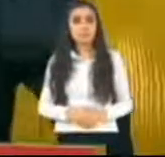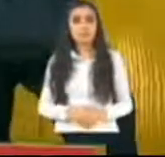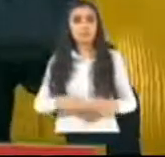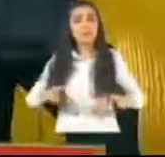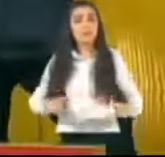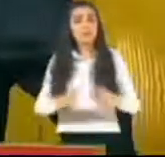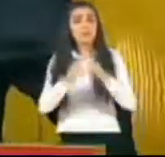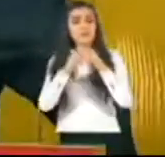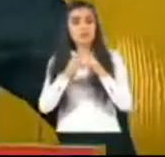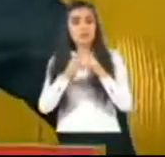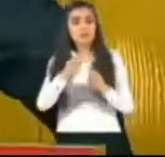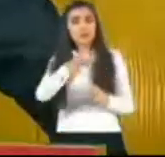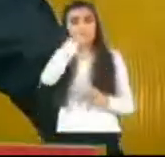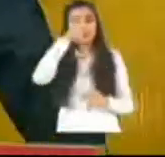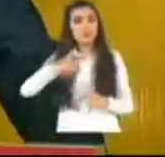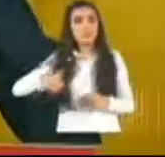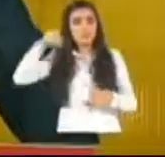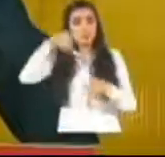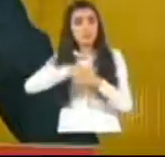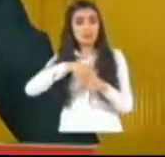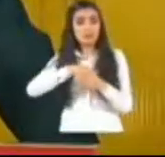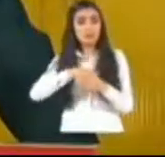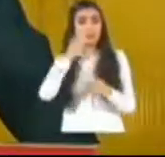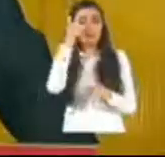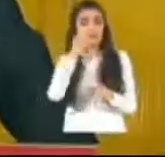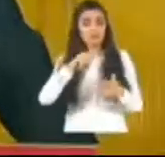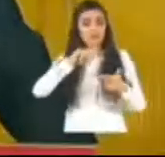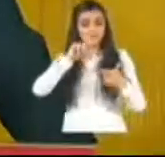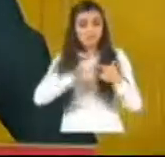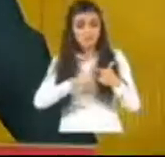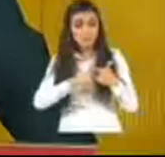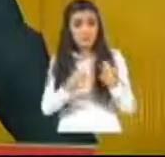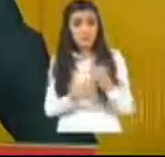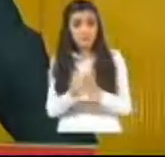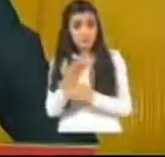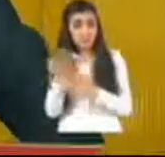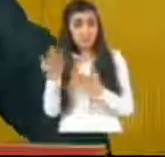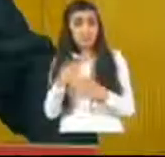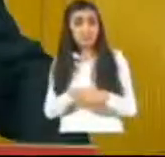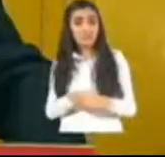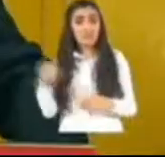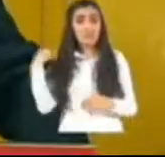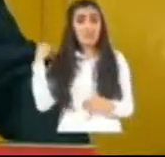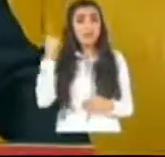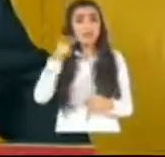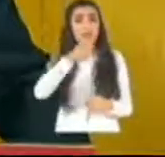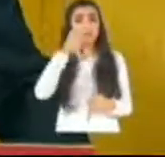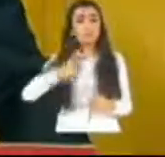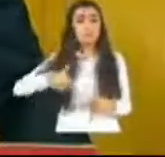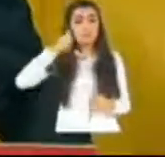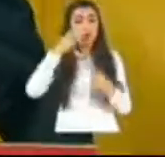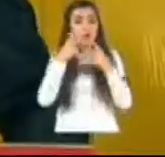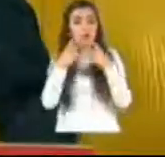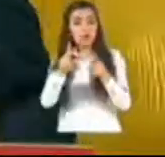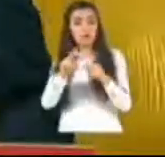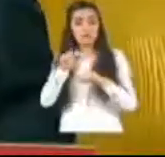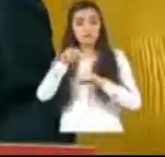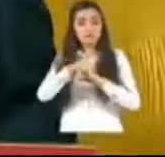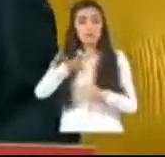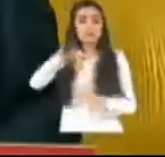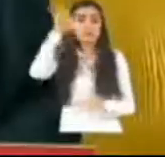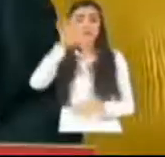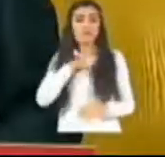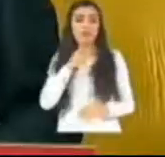Fransa'da Cumhurbaşkanı seçiminin ikinci turu sonuçlanmış, yeni Cumhurbaşkanı açık ara önde